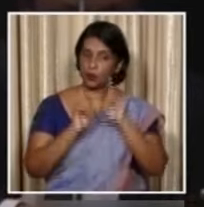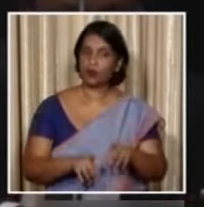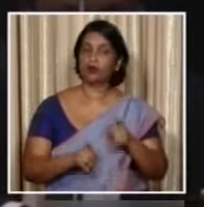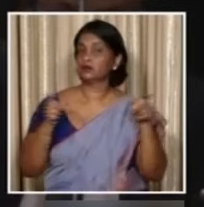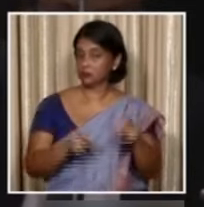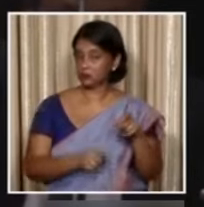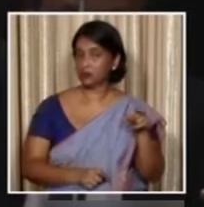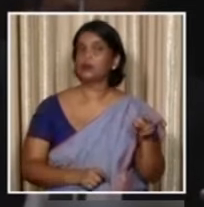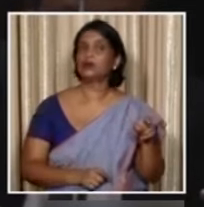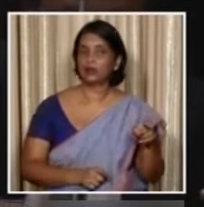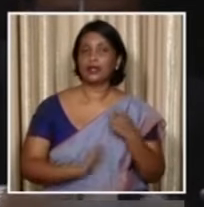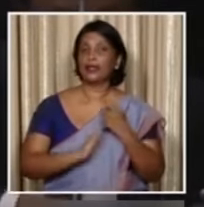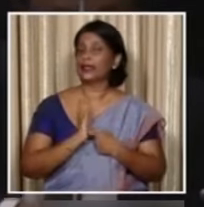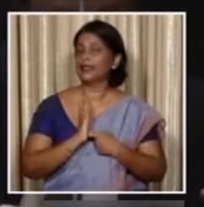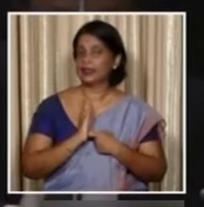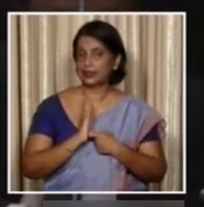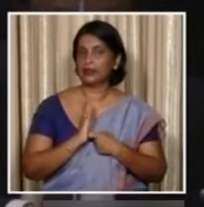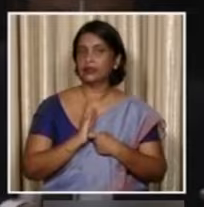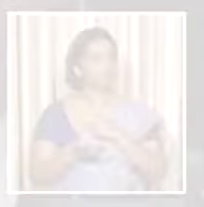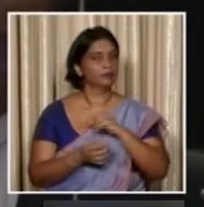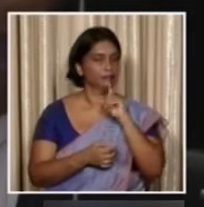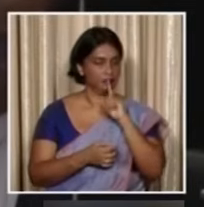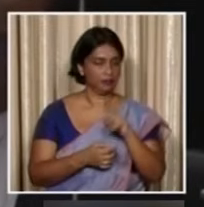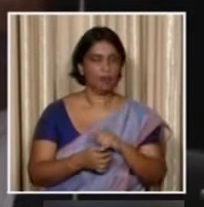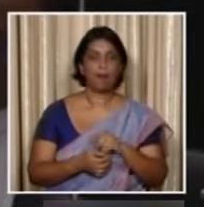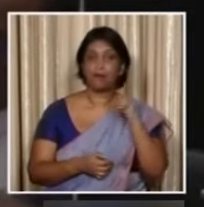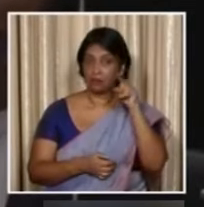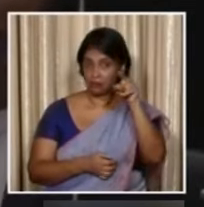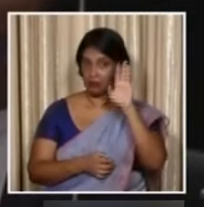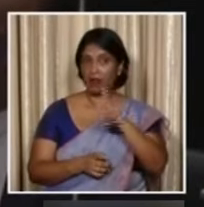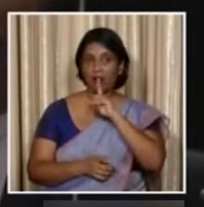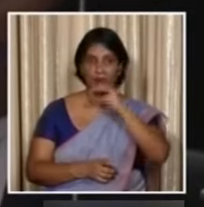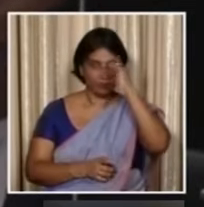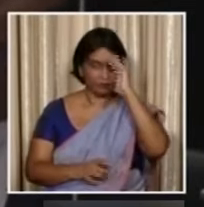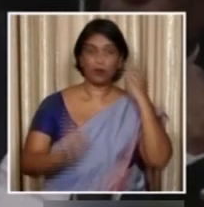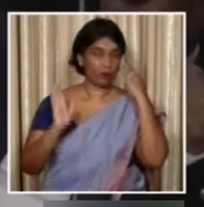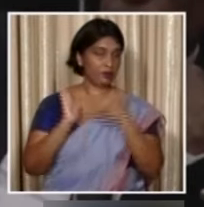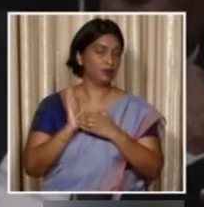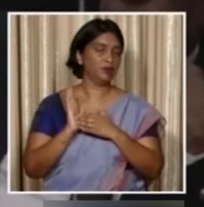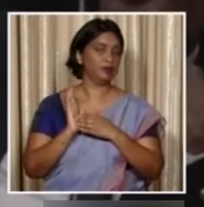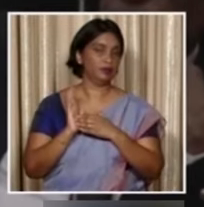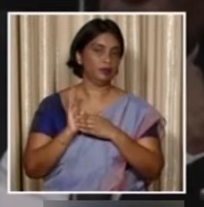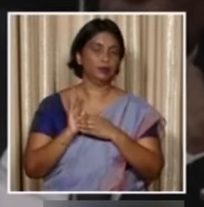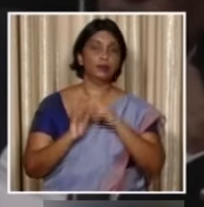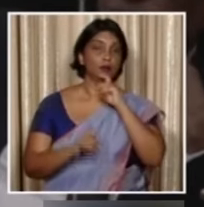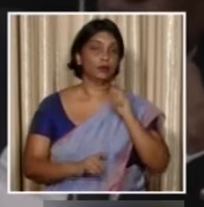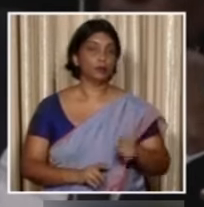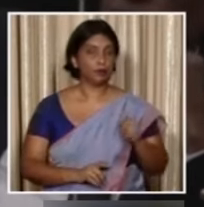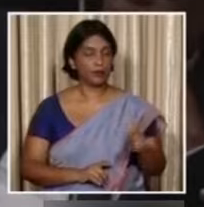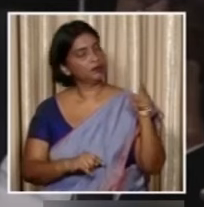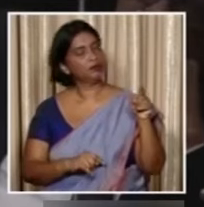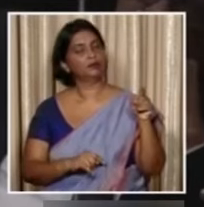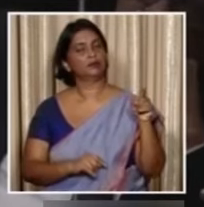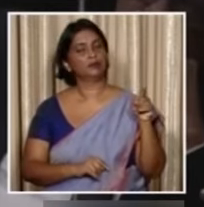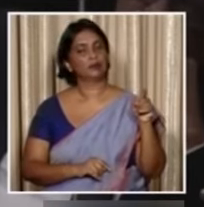වාරණ නියෝගය නීතියෙන් වලංගු නොවේ. ඔබතුමාට කතානායකතුමරතුමා හැටියට සුප්‍රීම් මුසාවය